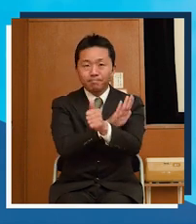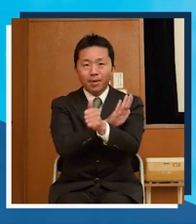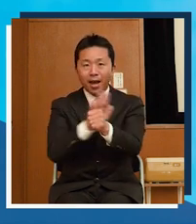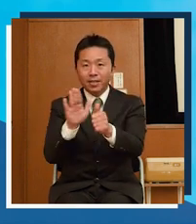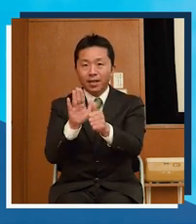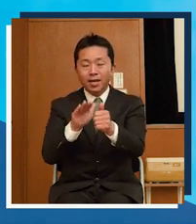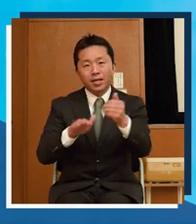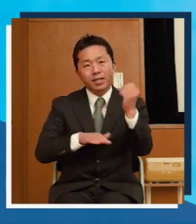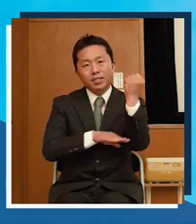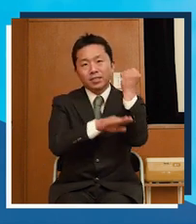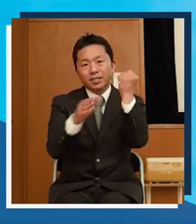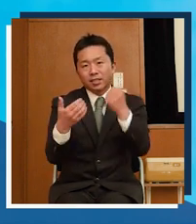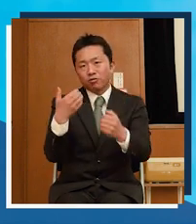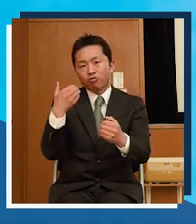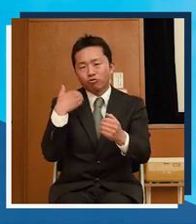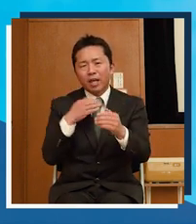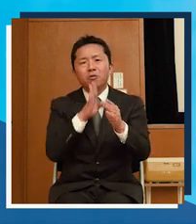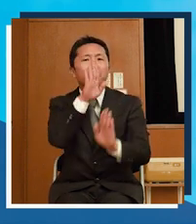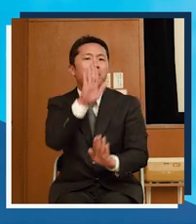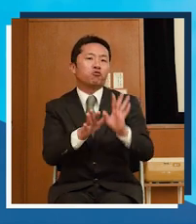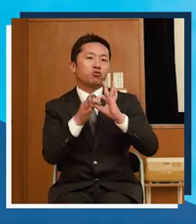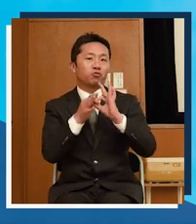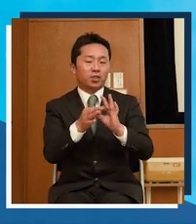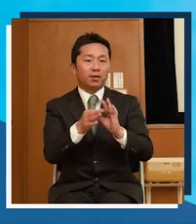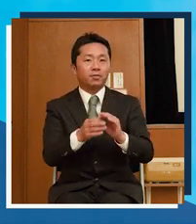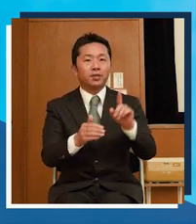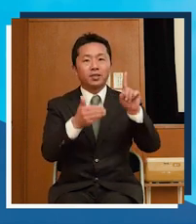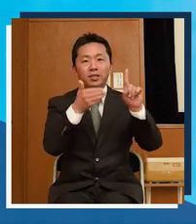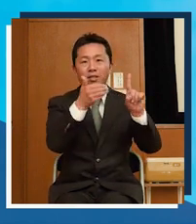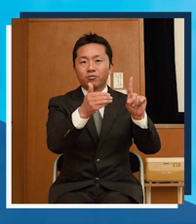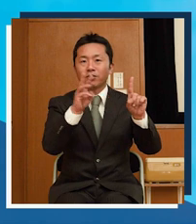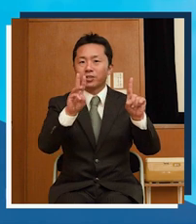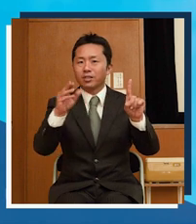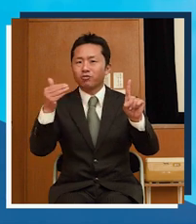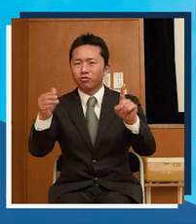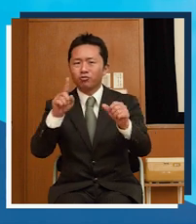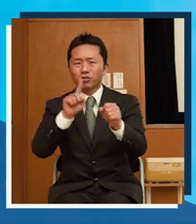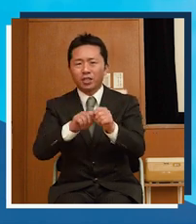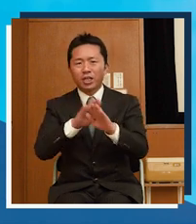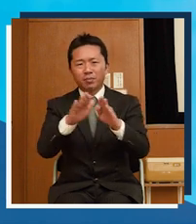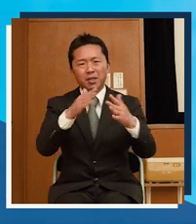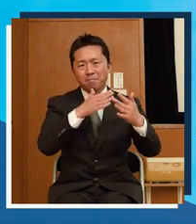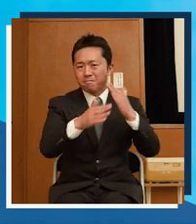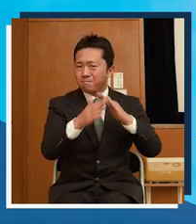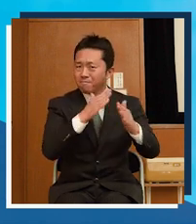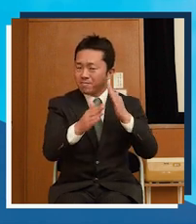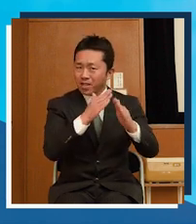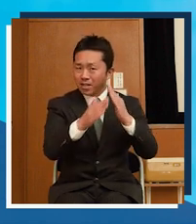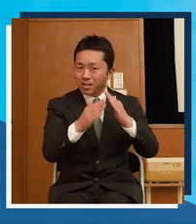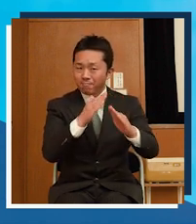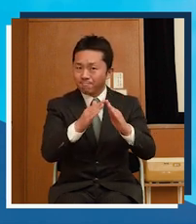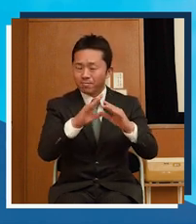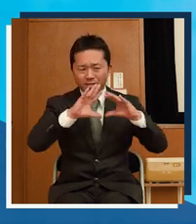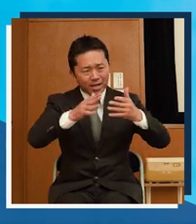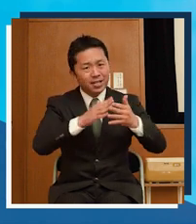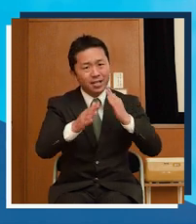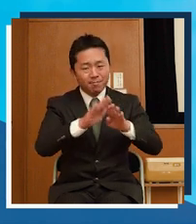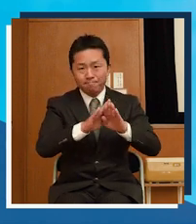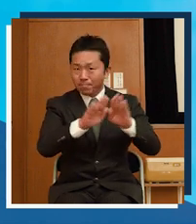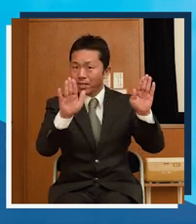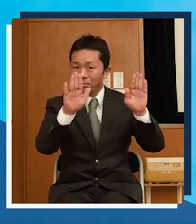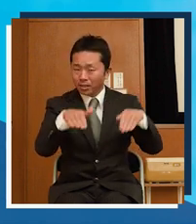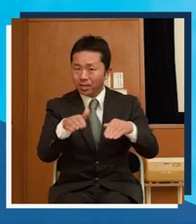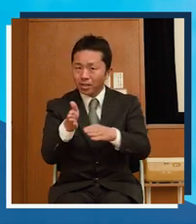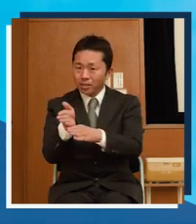負担の現状についてお話しいたしましょうえ1939年から始まった第2次世界大戦まちょっと古い話になりますけど